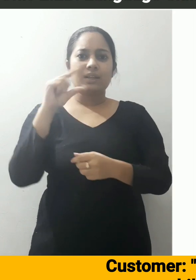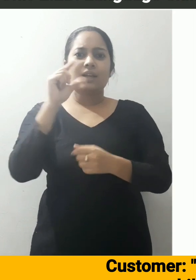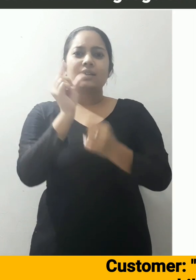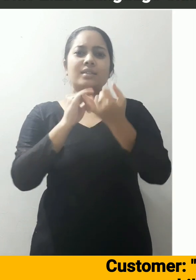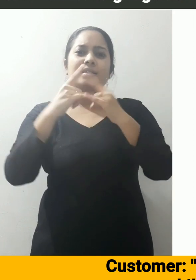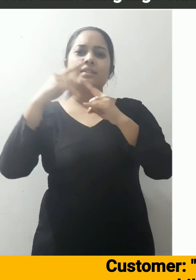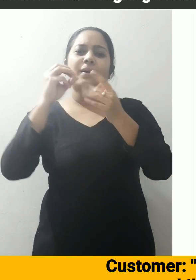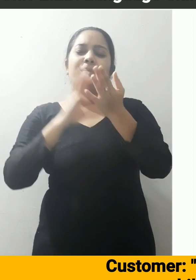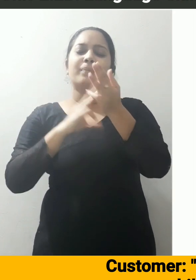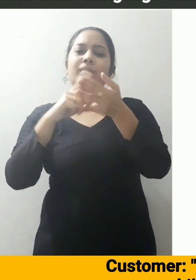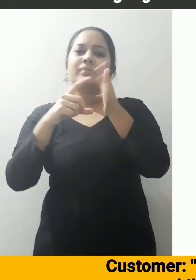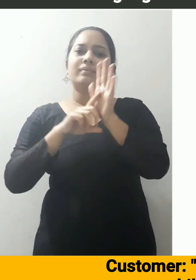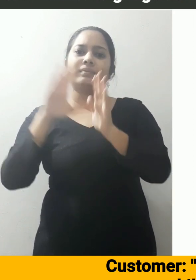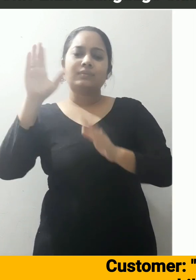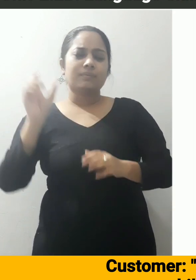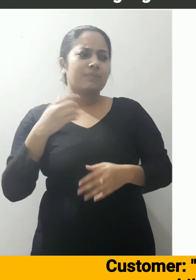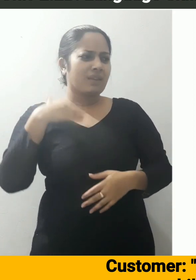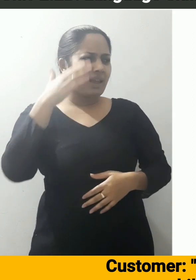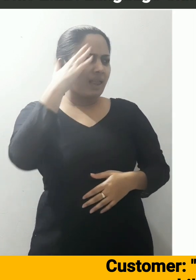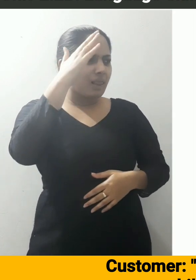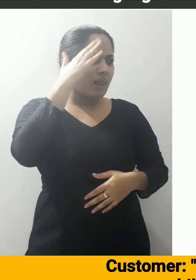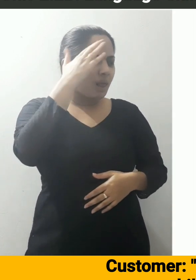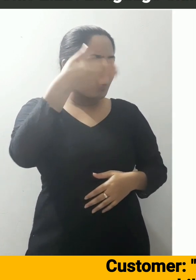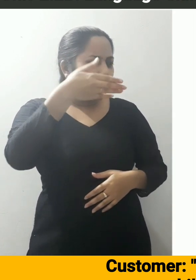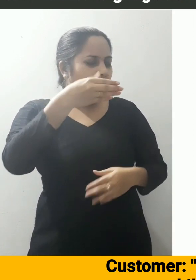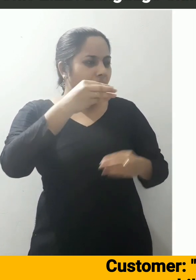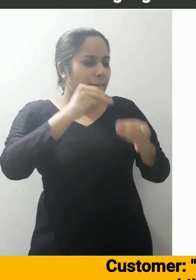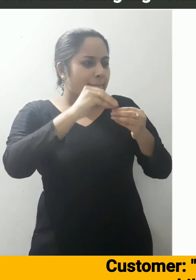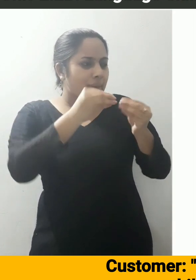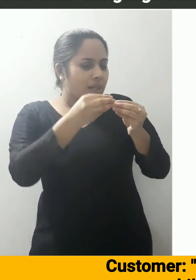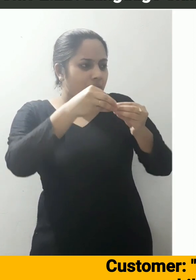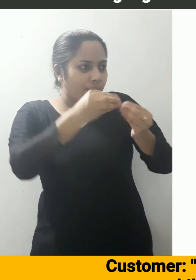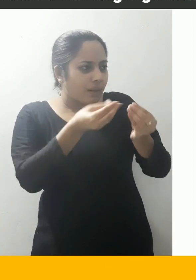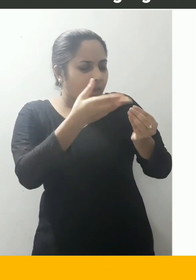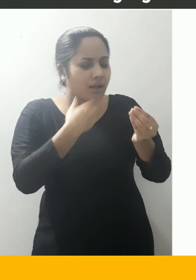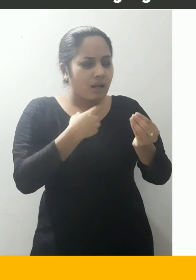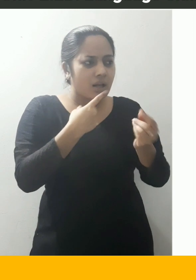हेलो, क्या मैं फ़ोन में बिलिंग की बात कर सकता हूँ?